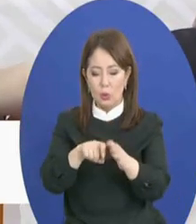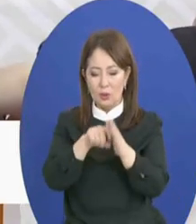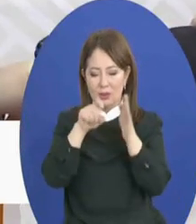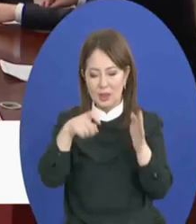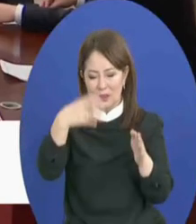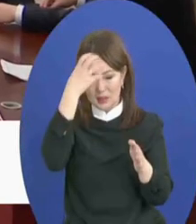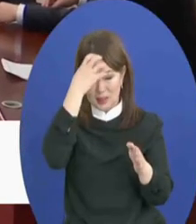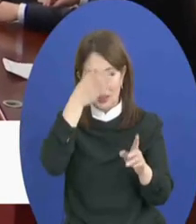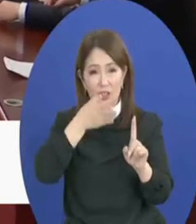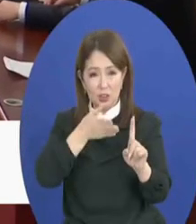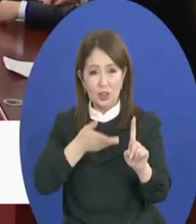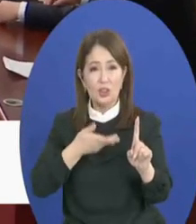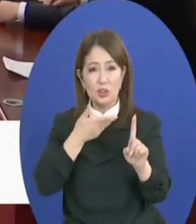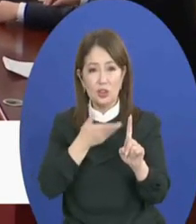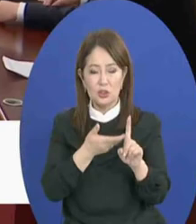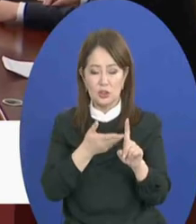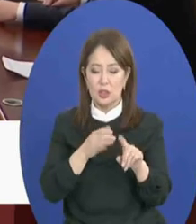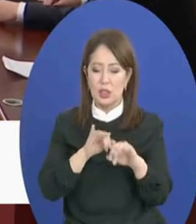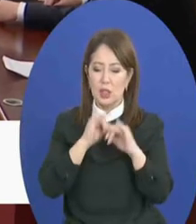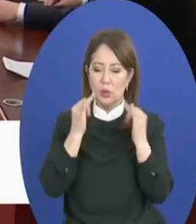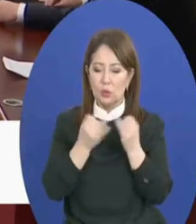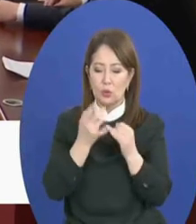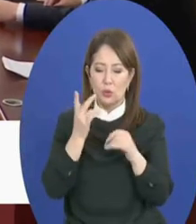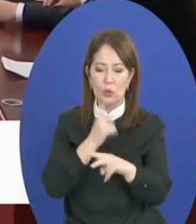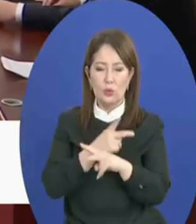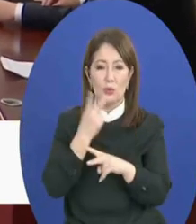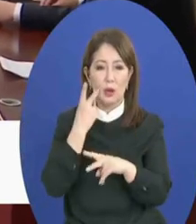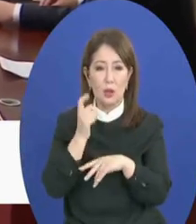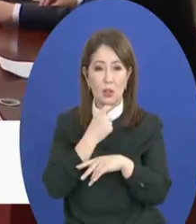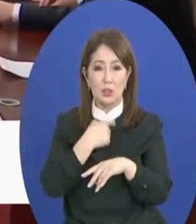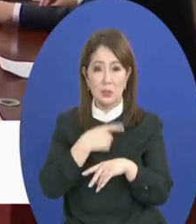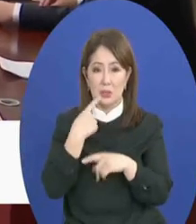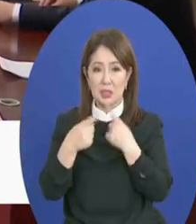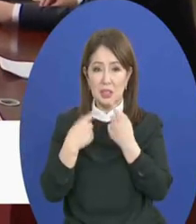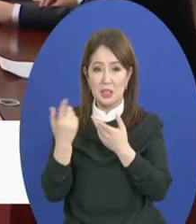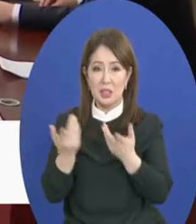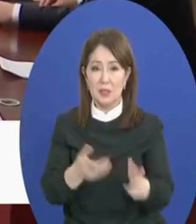өгсөн гэдгийгч улсын хурлын хууль зүйн байнгын хорооны гишүүд хэллээ.